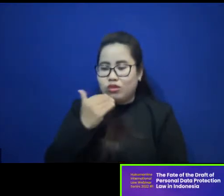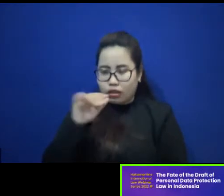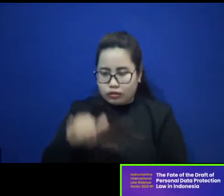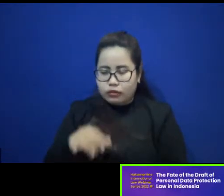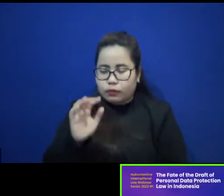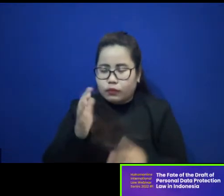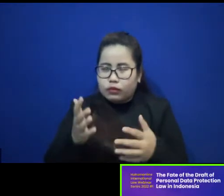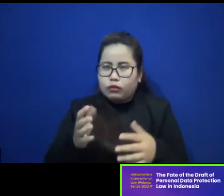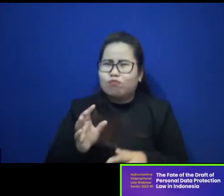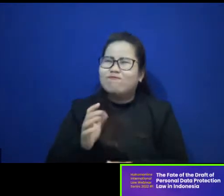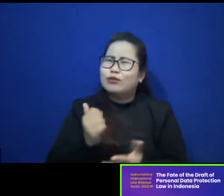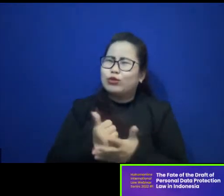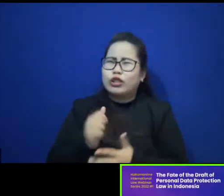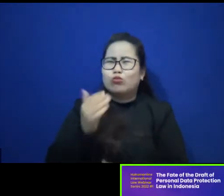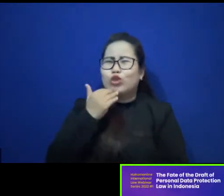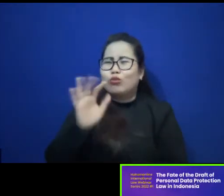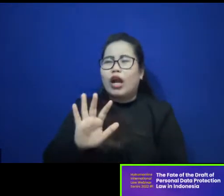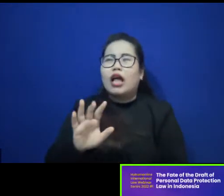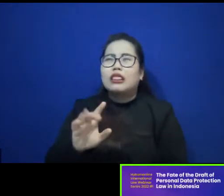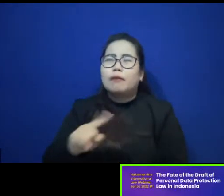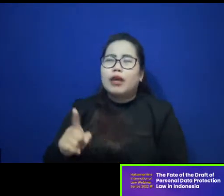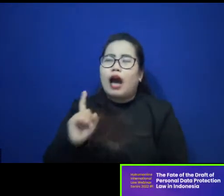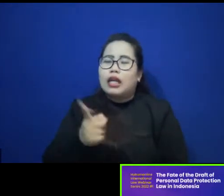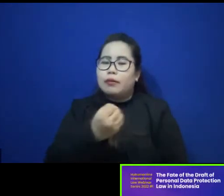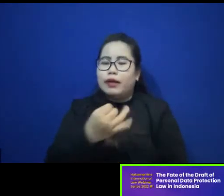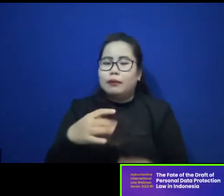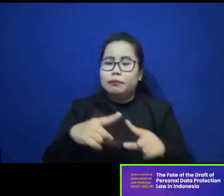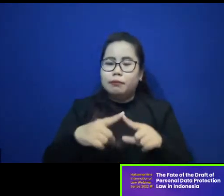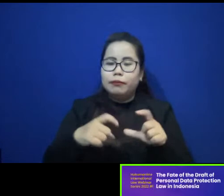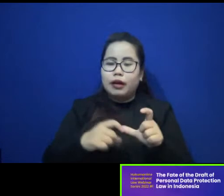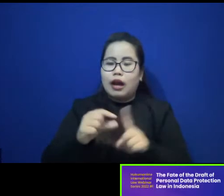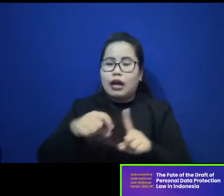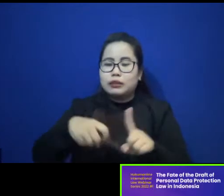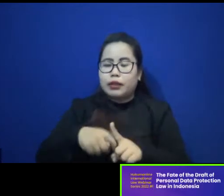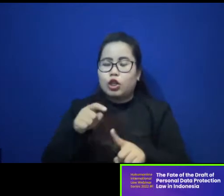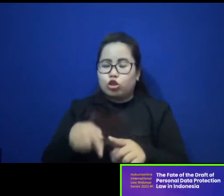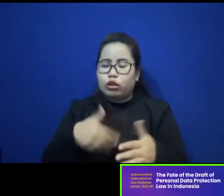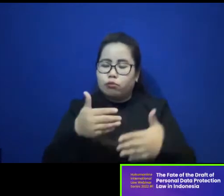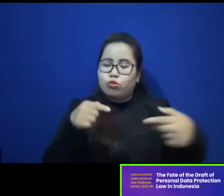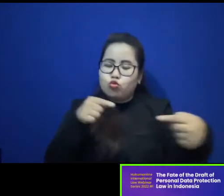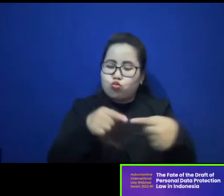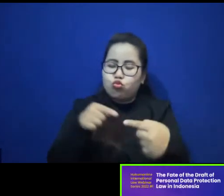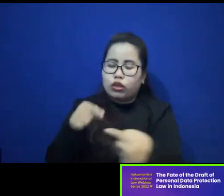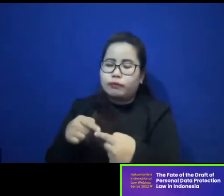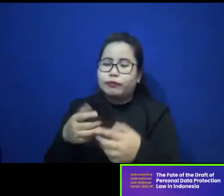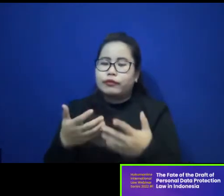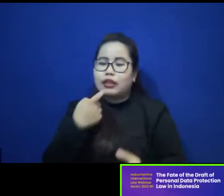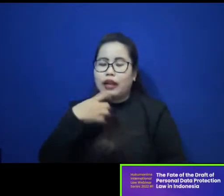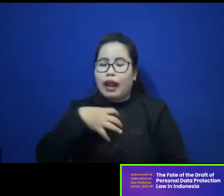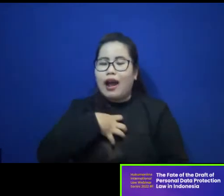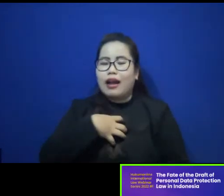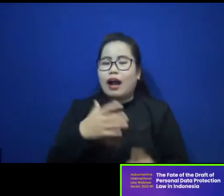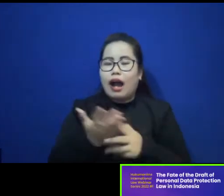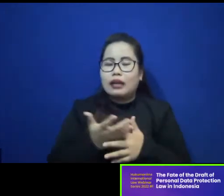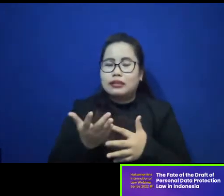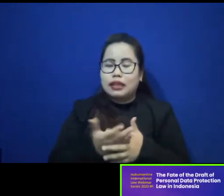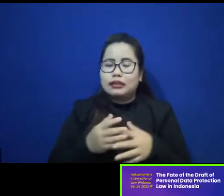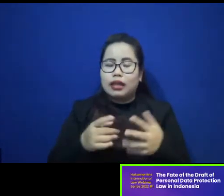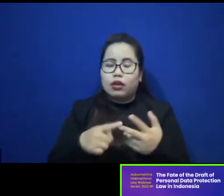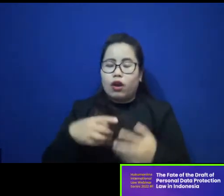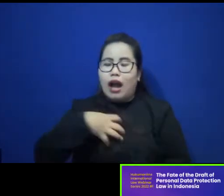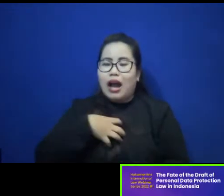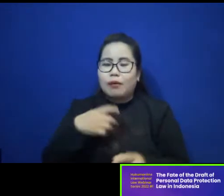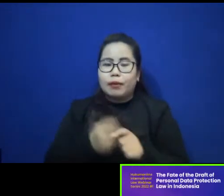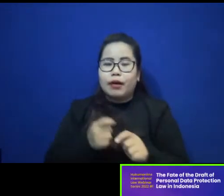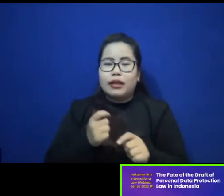memahamkan tidak mudah ada beberapa aspek dan itu multifast lebih mulai dari ahak atas access-hack atas perbaikan